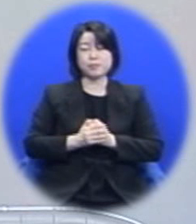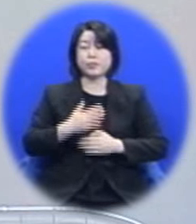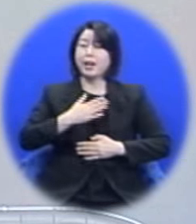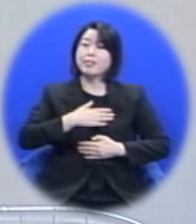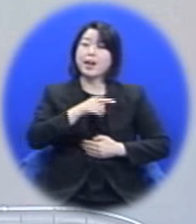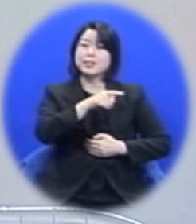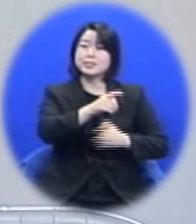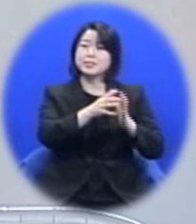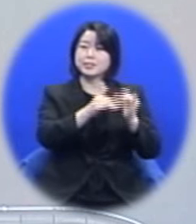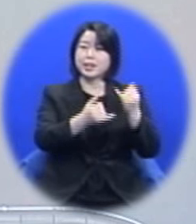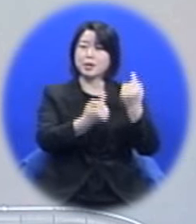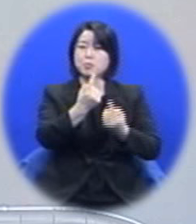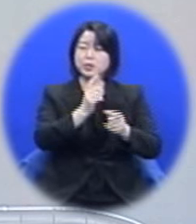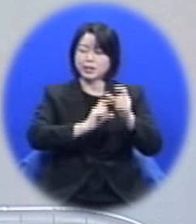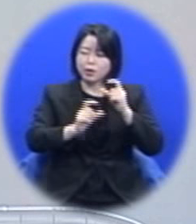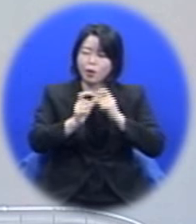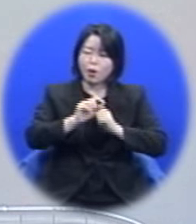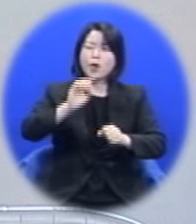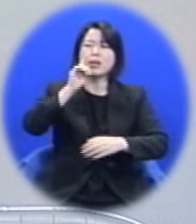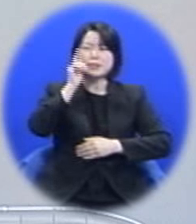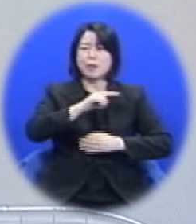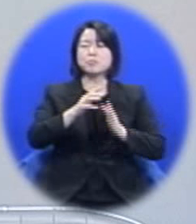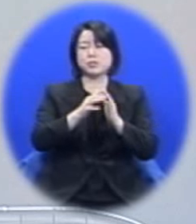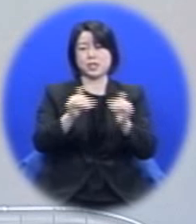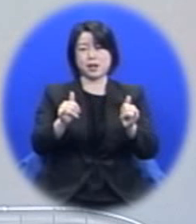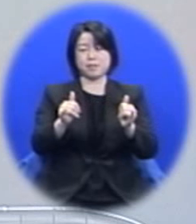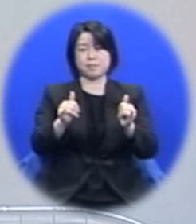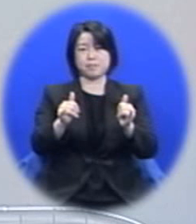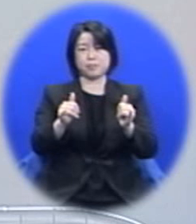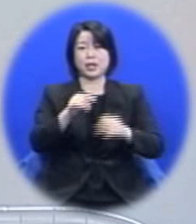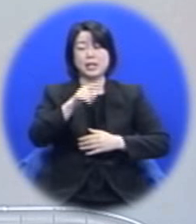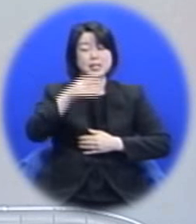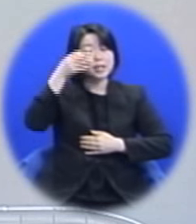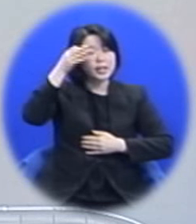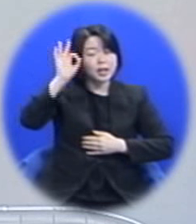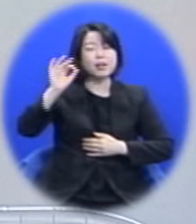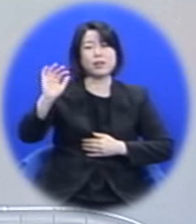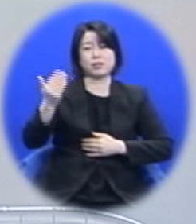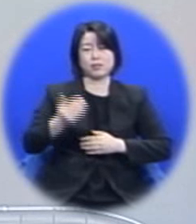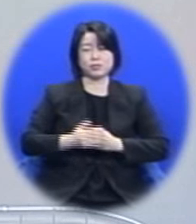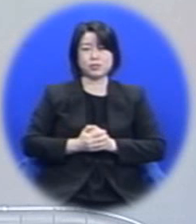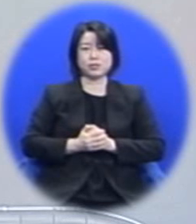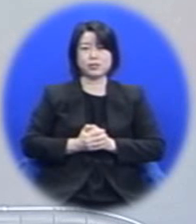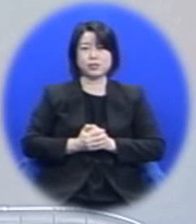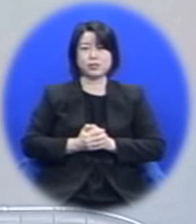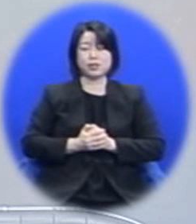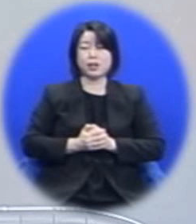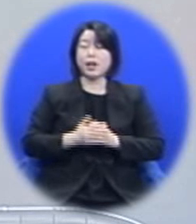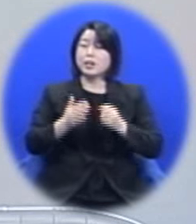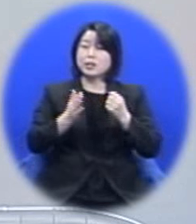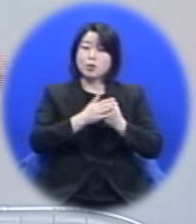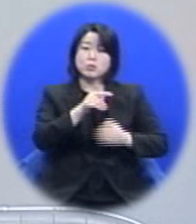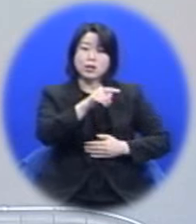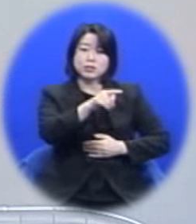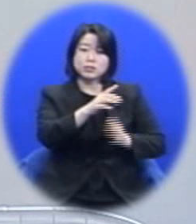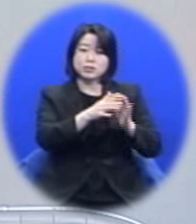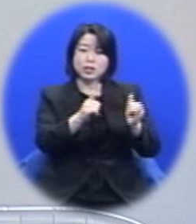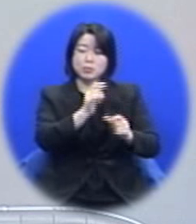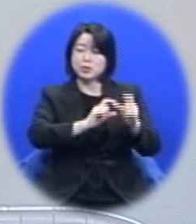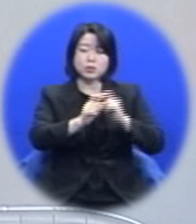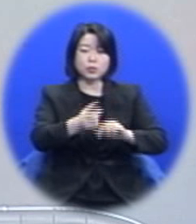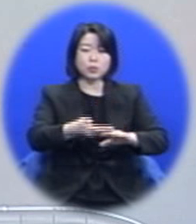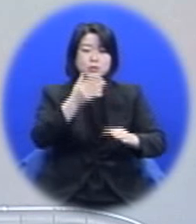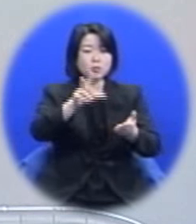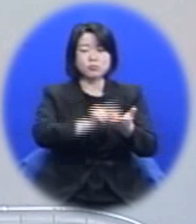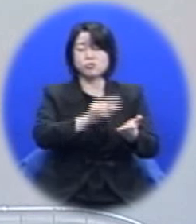나는 그 사람보다 더 나쁜 사람이야. 그게 깨달아졌어요. 그러니까 그 사람이 더 이상 문제가 안 되는